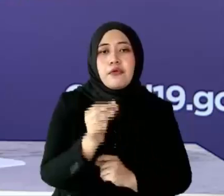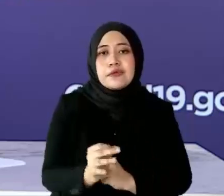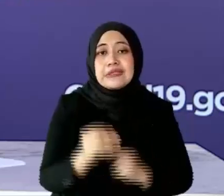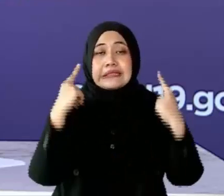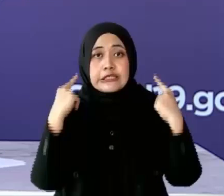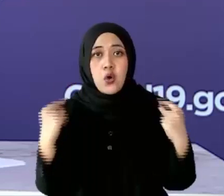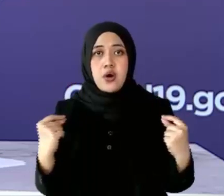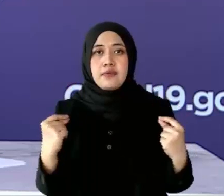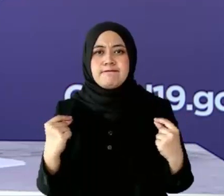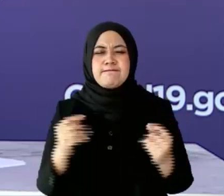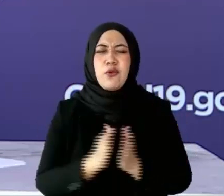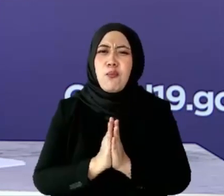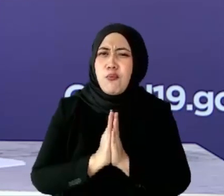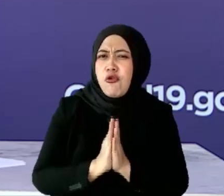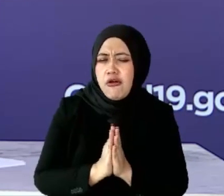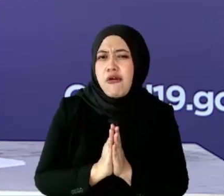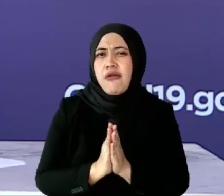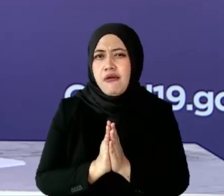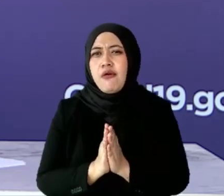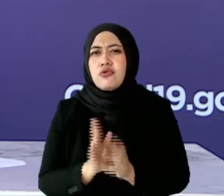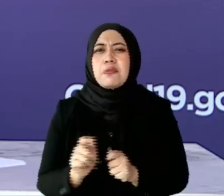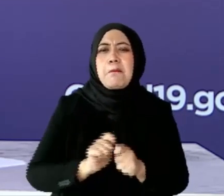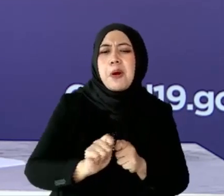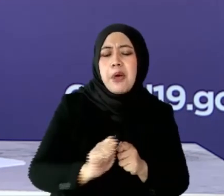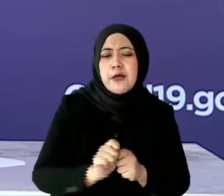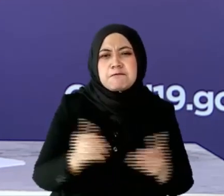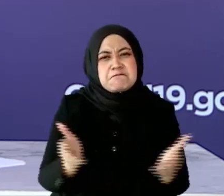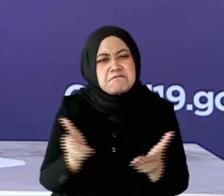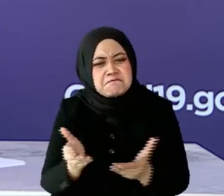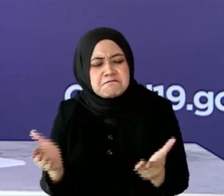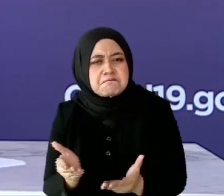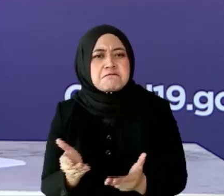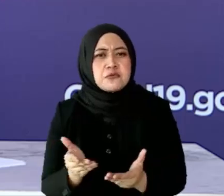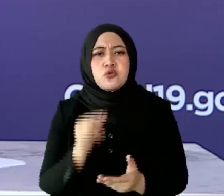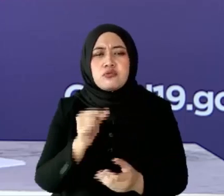Pulau Jawa, mohon agar dapat segera memperbaiki penanganan